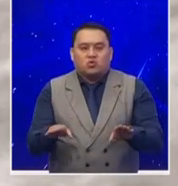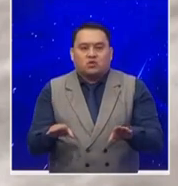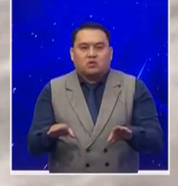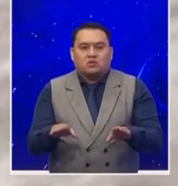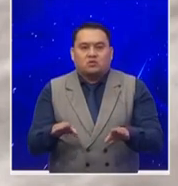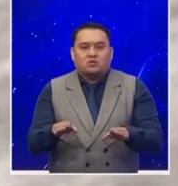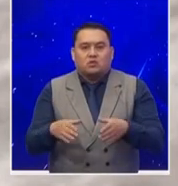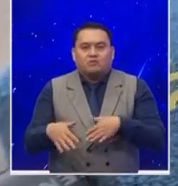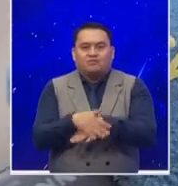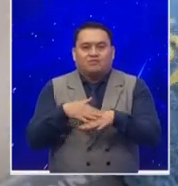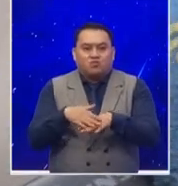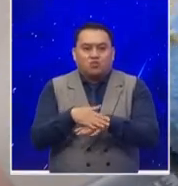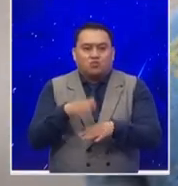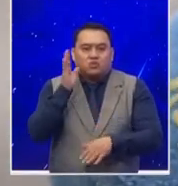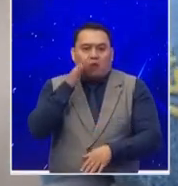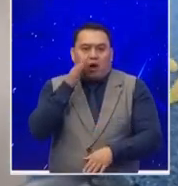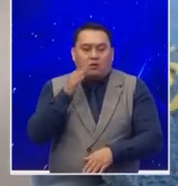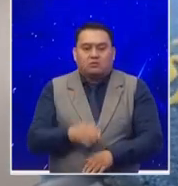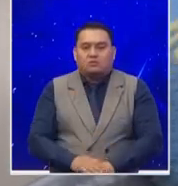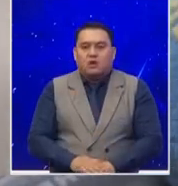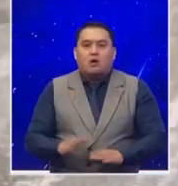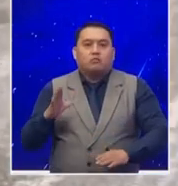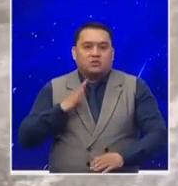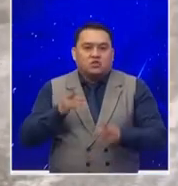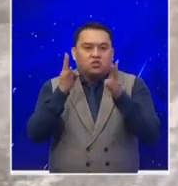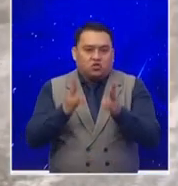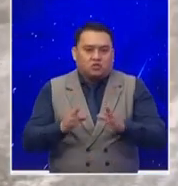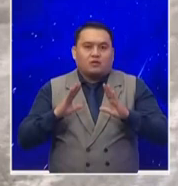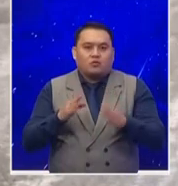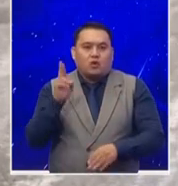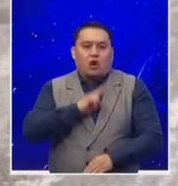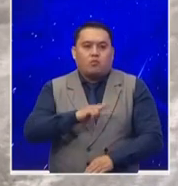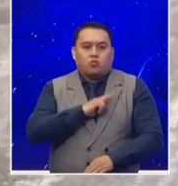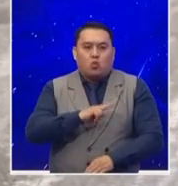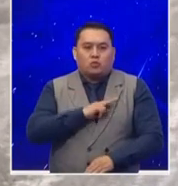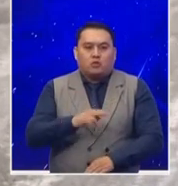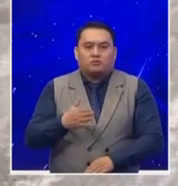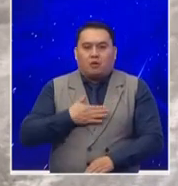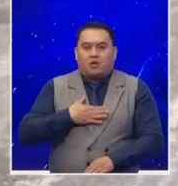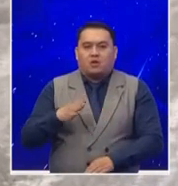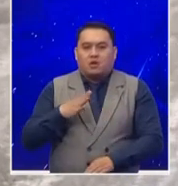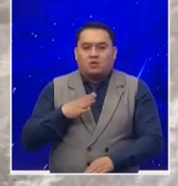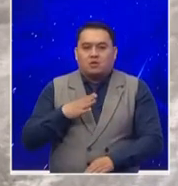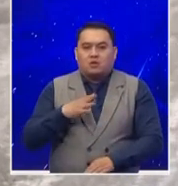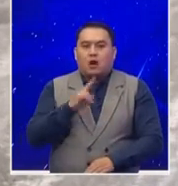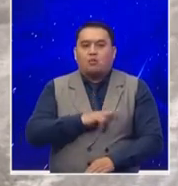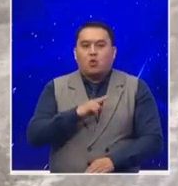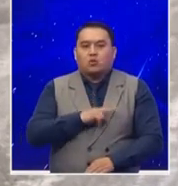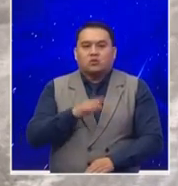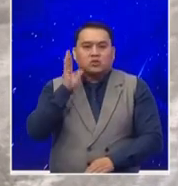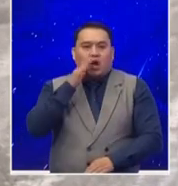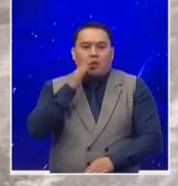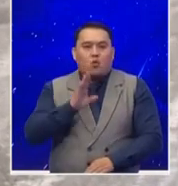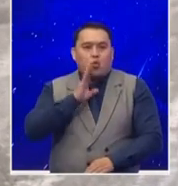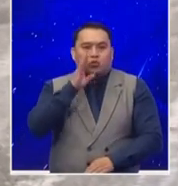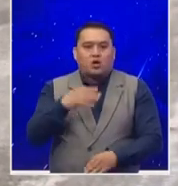стая бродячих собак. А был случай на работу, но это со мной произошло, я шла на работу, собаки с